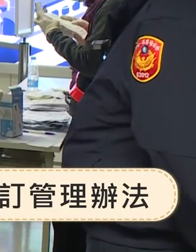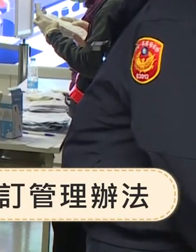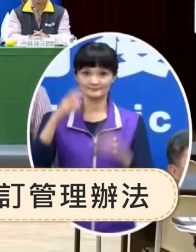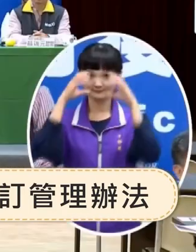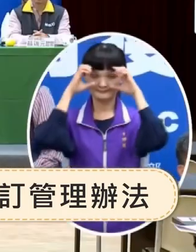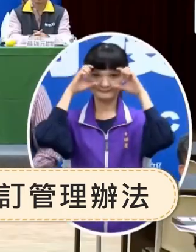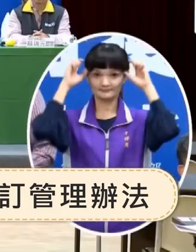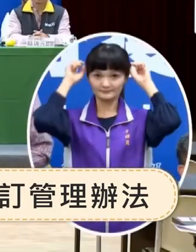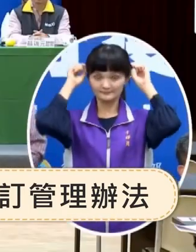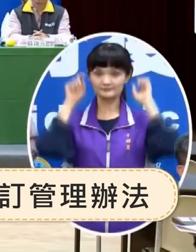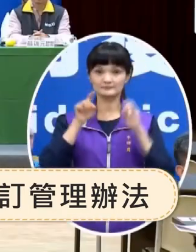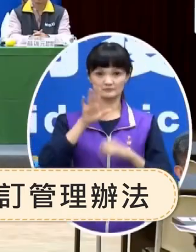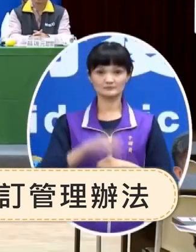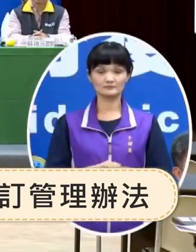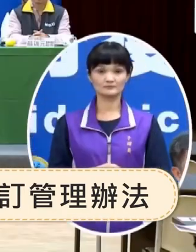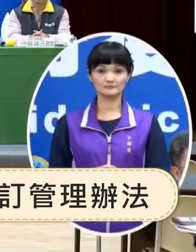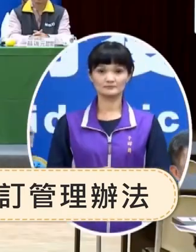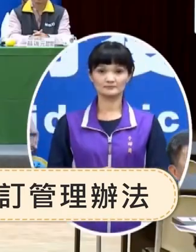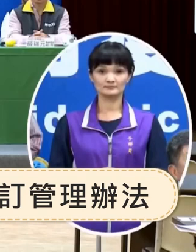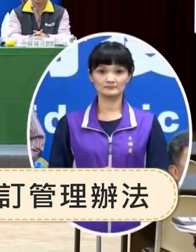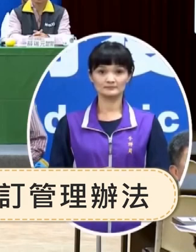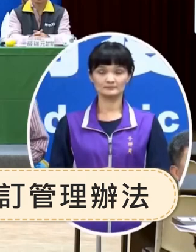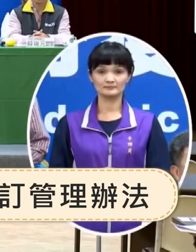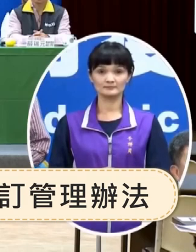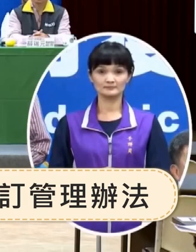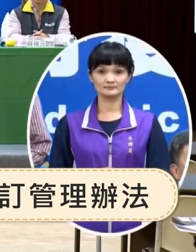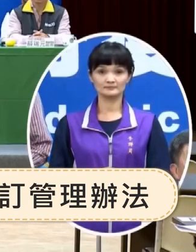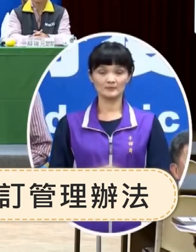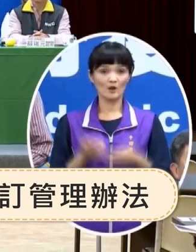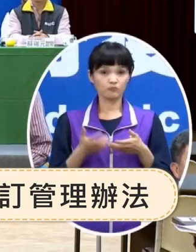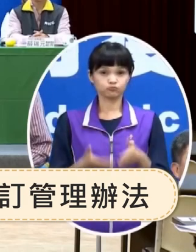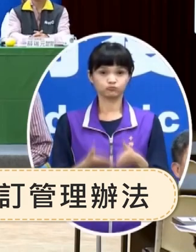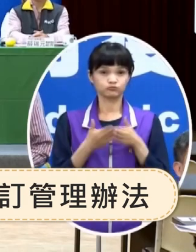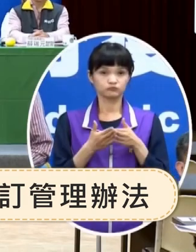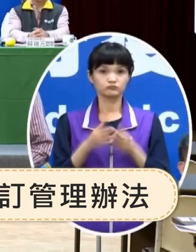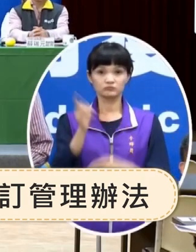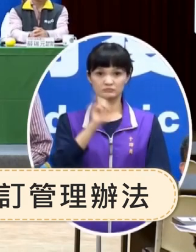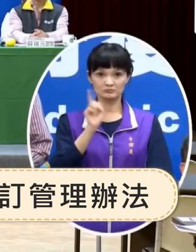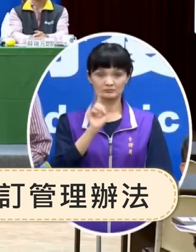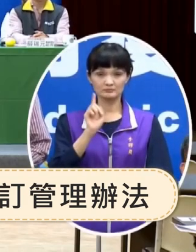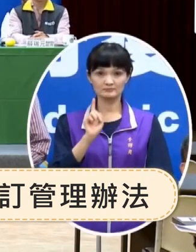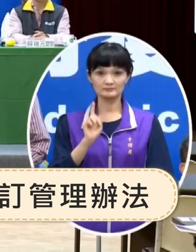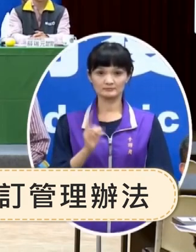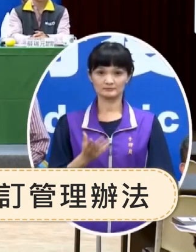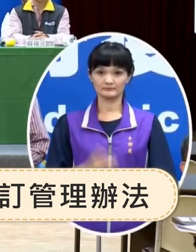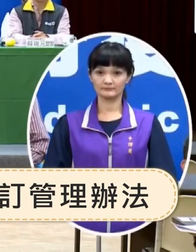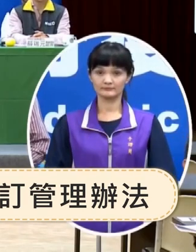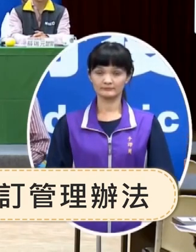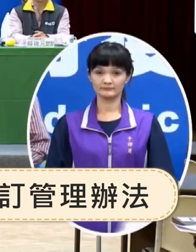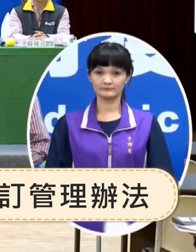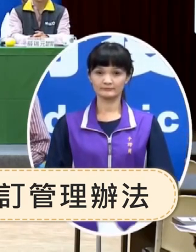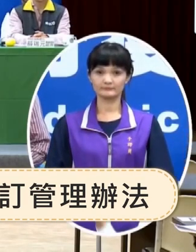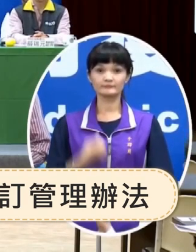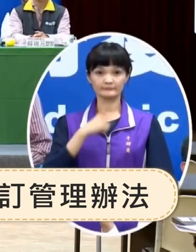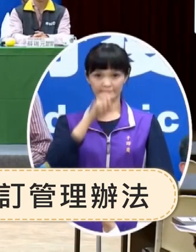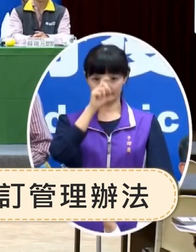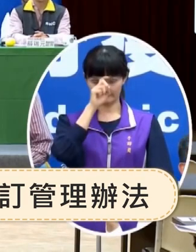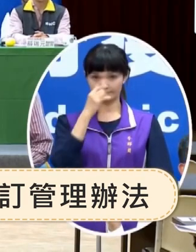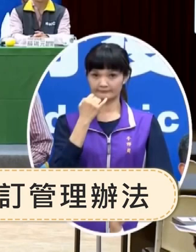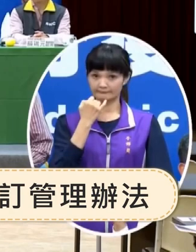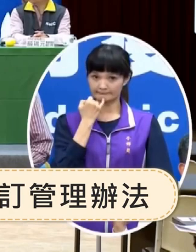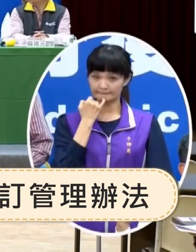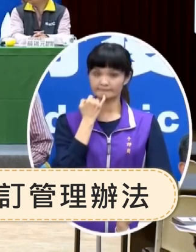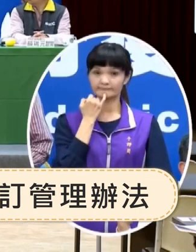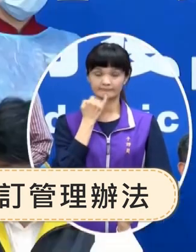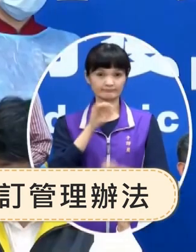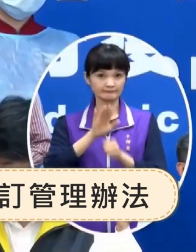指引。 我们最主要整体的规则，它的中心，最中心的一个想法，是我们要全面的对